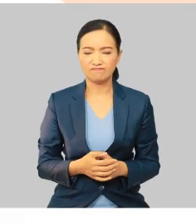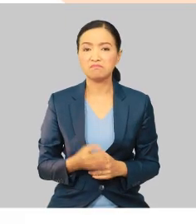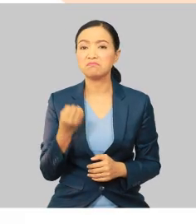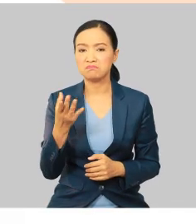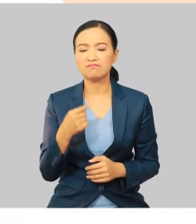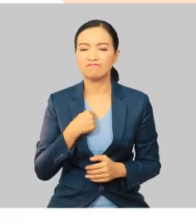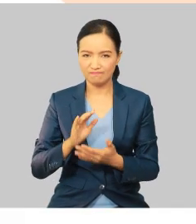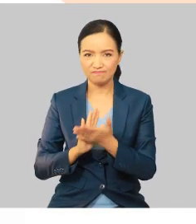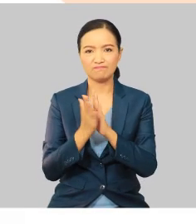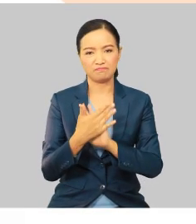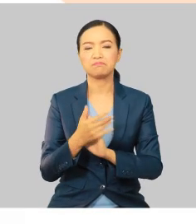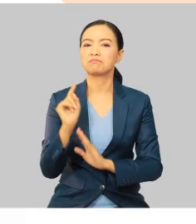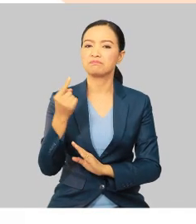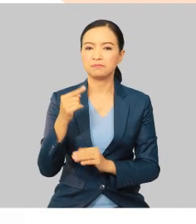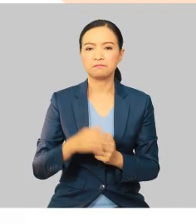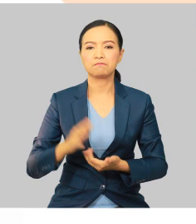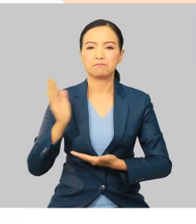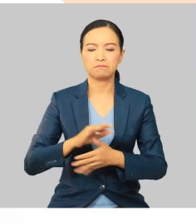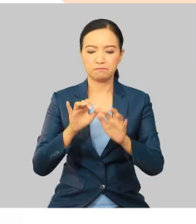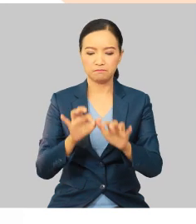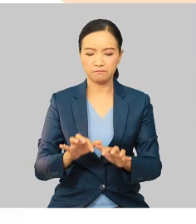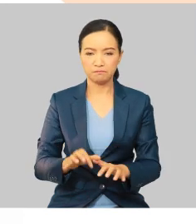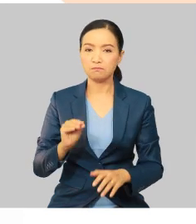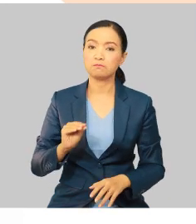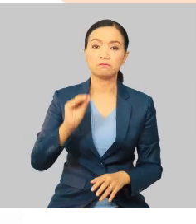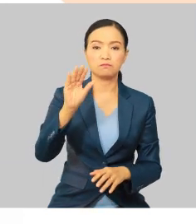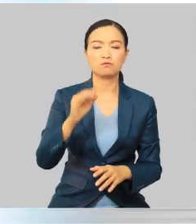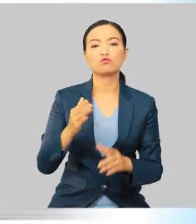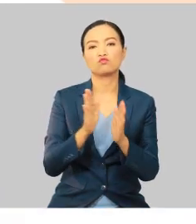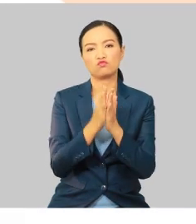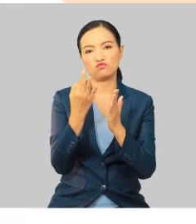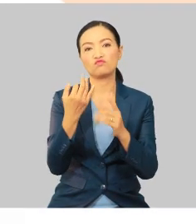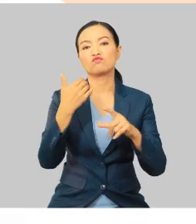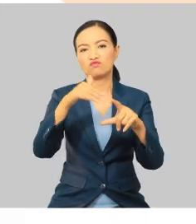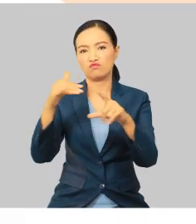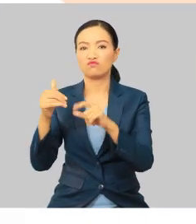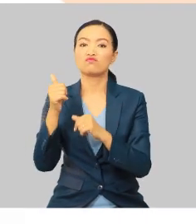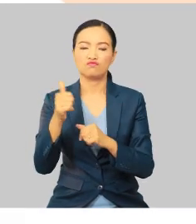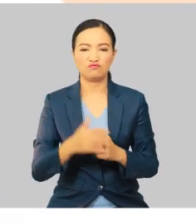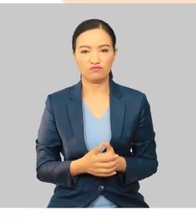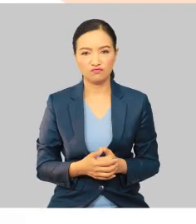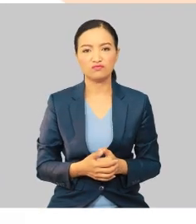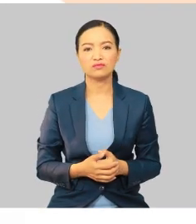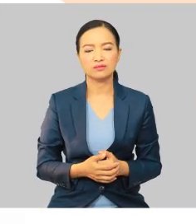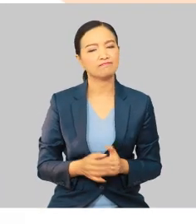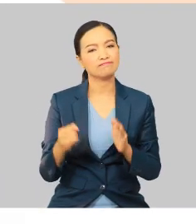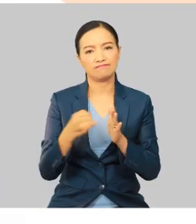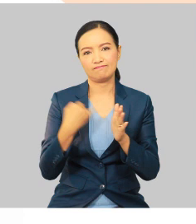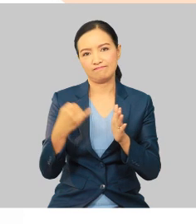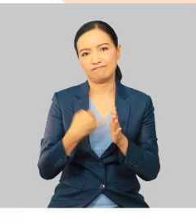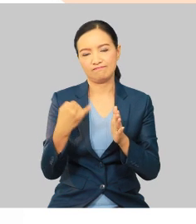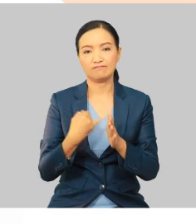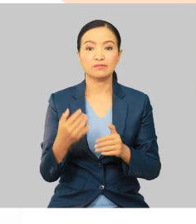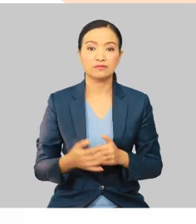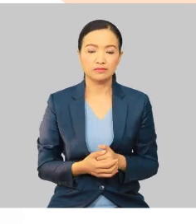ยลองปรับเปลี่ยนสื่อลองมาพิมพ์อยู่ในคอมแล้วก็ลงแชร์ลงใน Facebook อะไรพวกเนี้ยค่ะเพื่อให้ส่งต่อคนอื่นง่าย